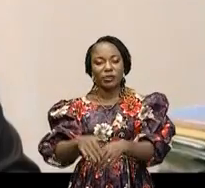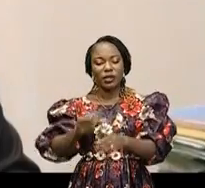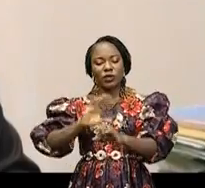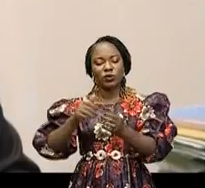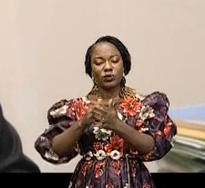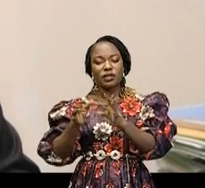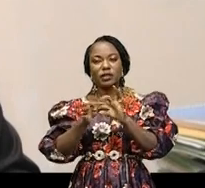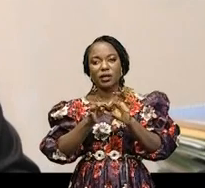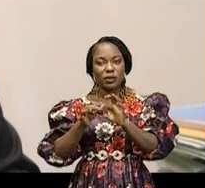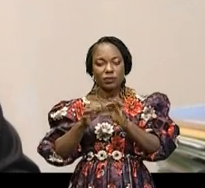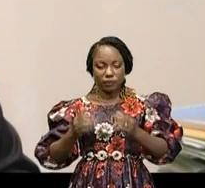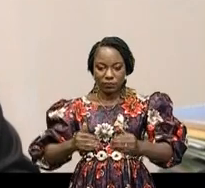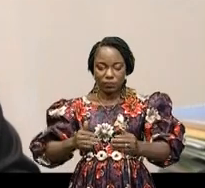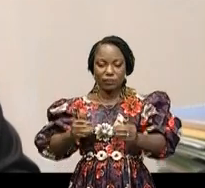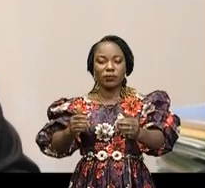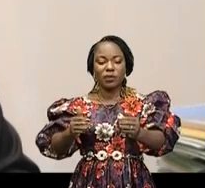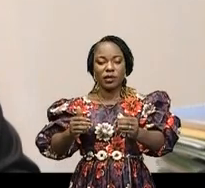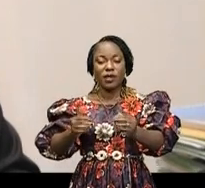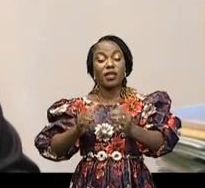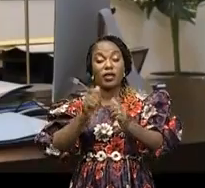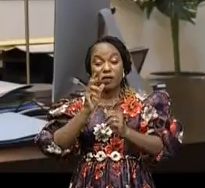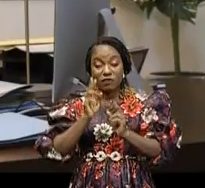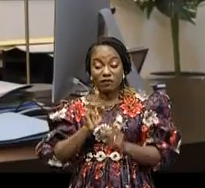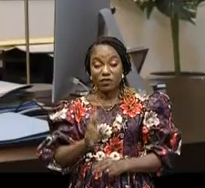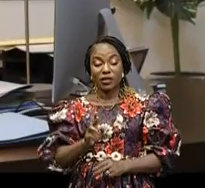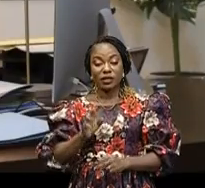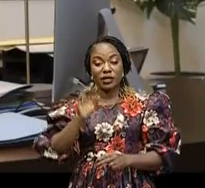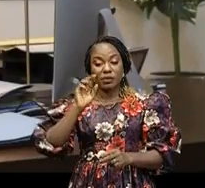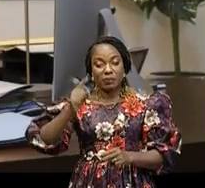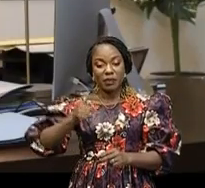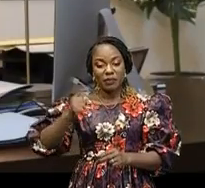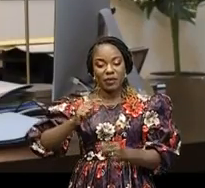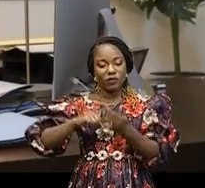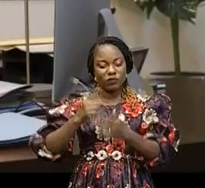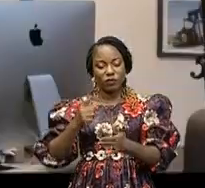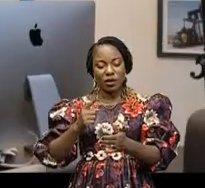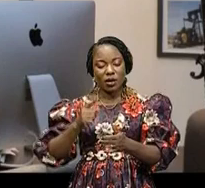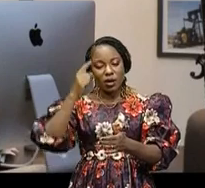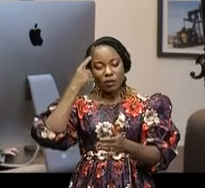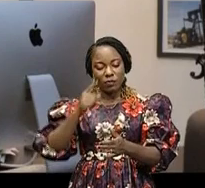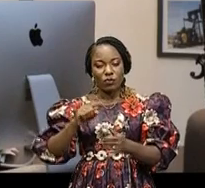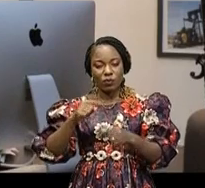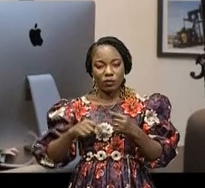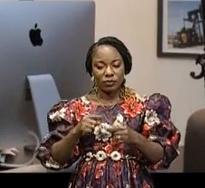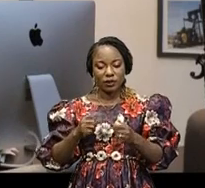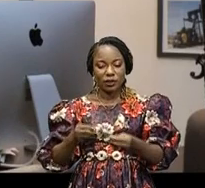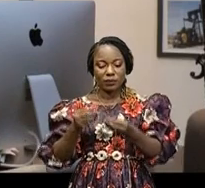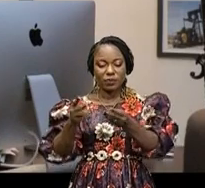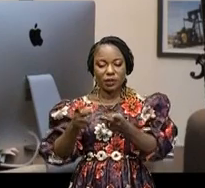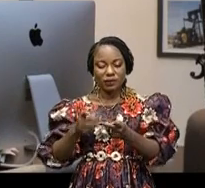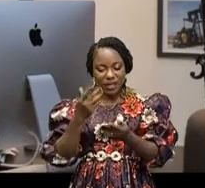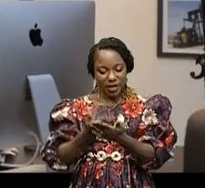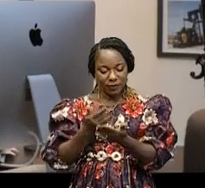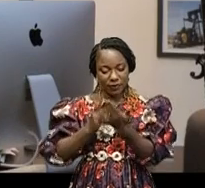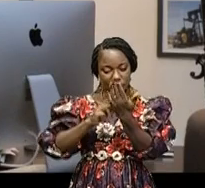partenaires et d'assurer la mobilisation effective du financement de cette première phase, en vue de déclencher la mise en œuvre rapide